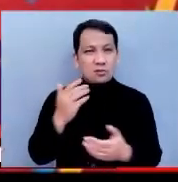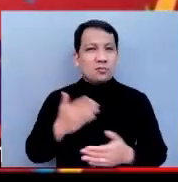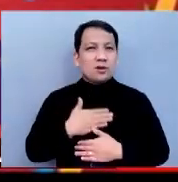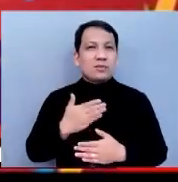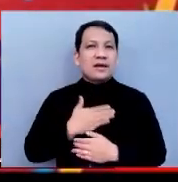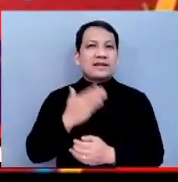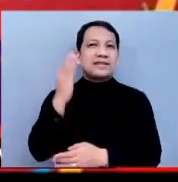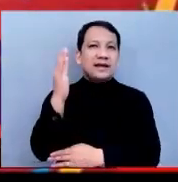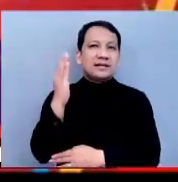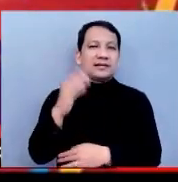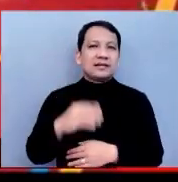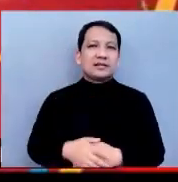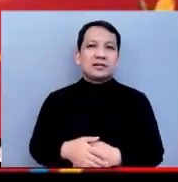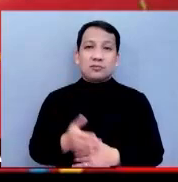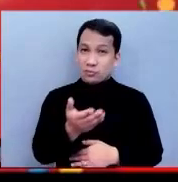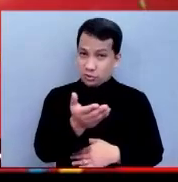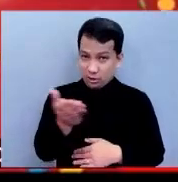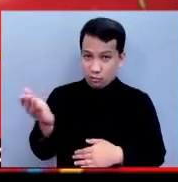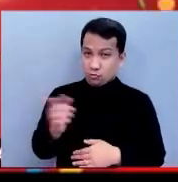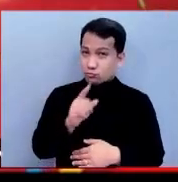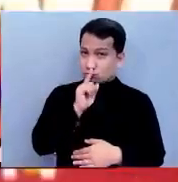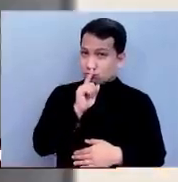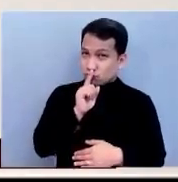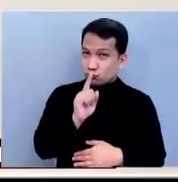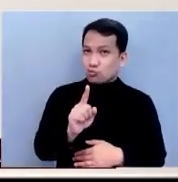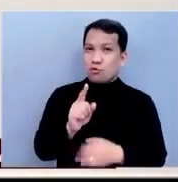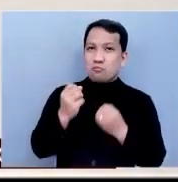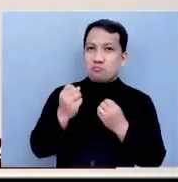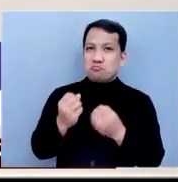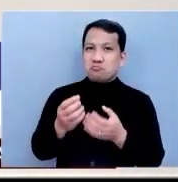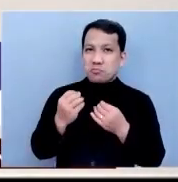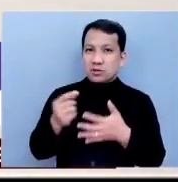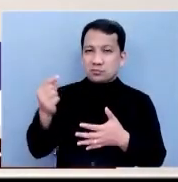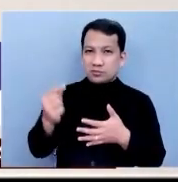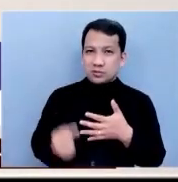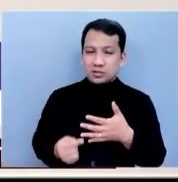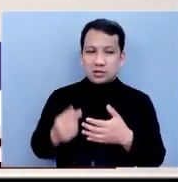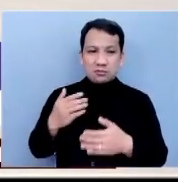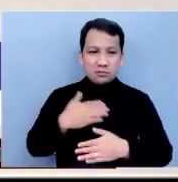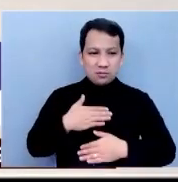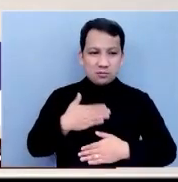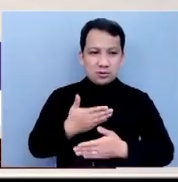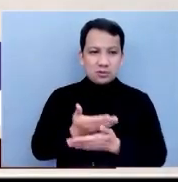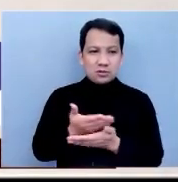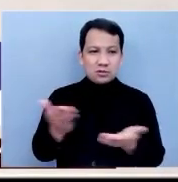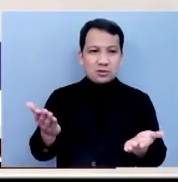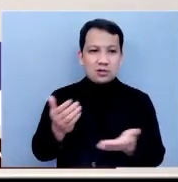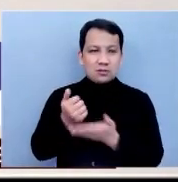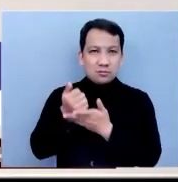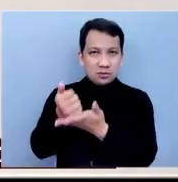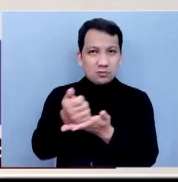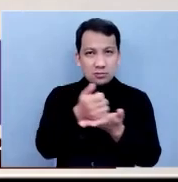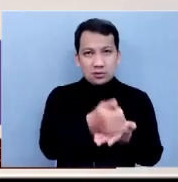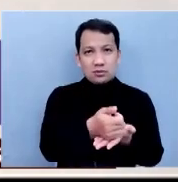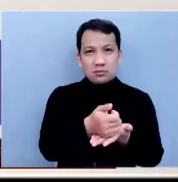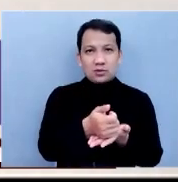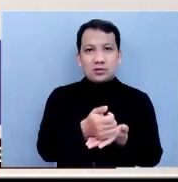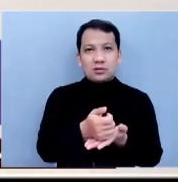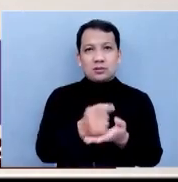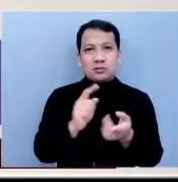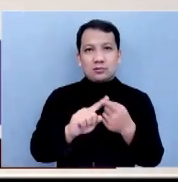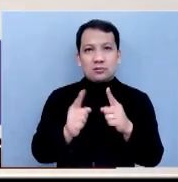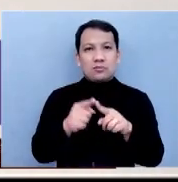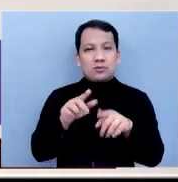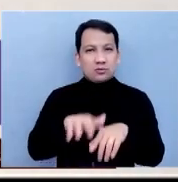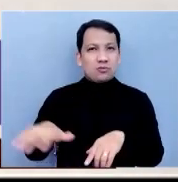tanghalian. Sigurado mas maraming pagpapasaya at pagtulong sa mga Legit Dabar Cats saan mang parte